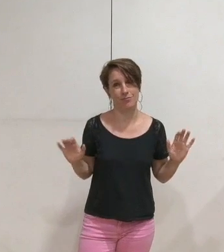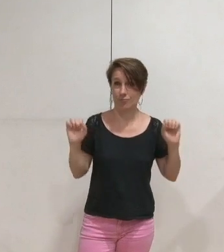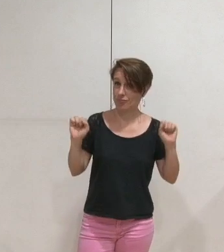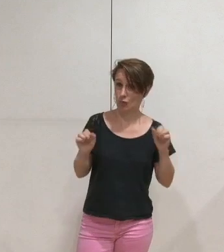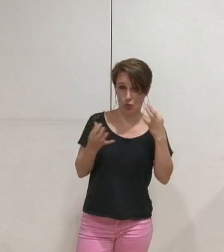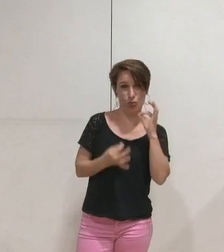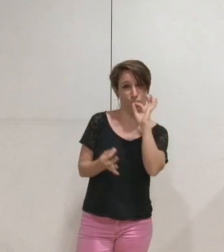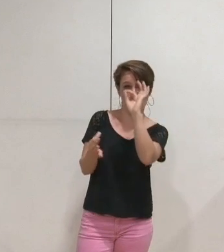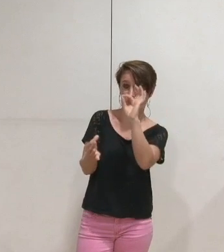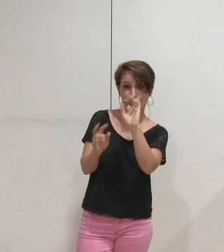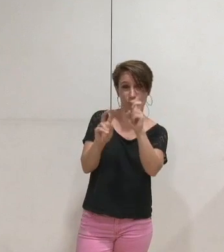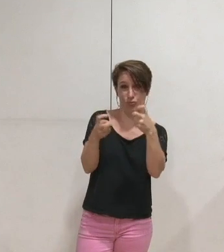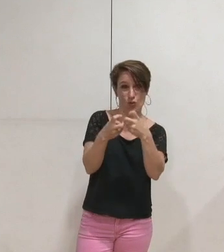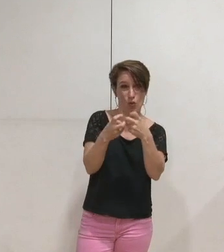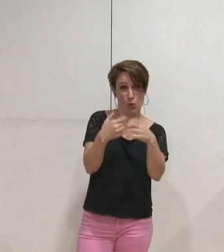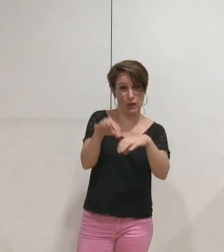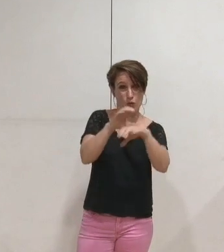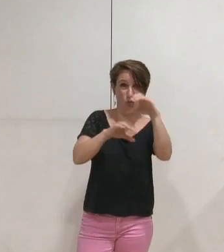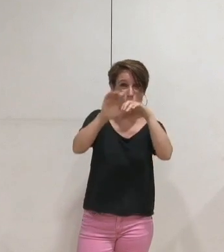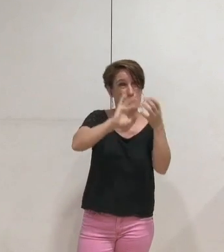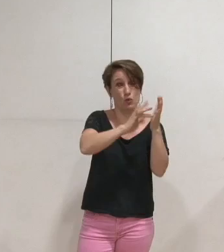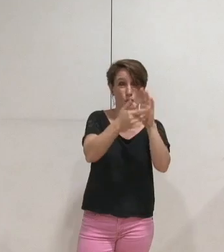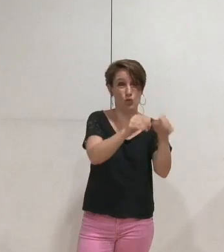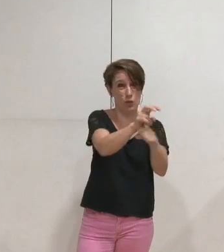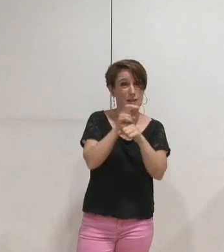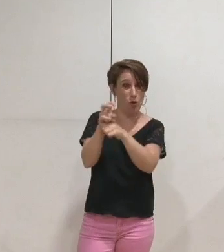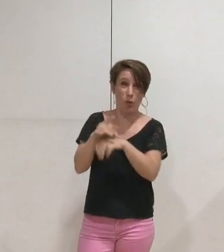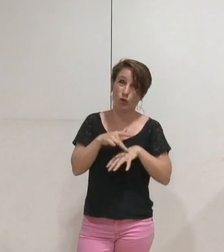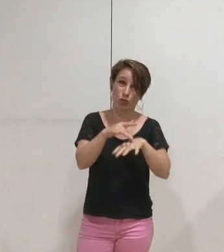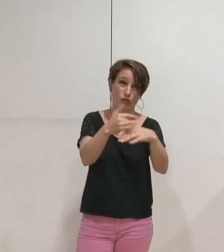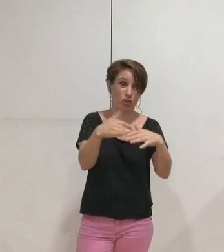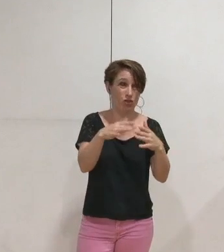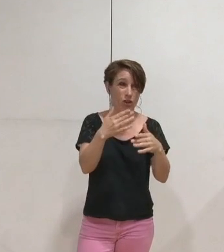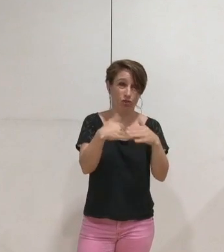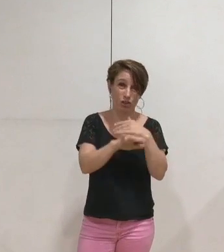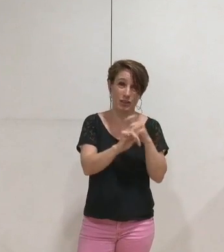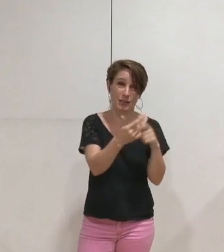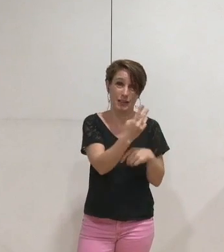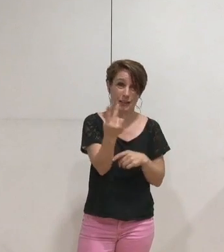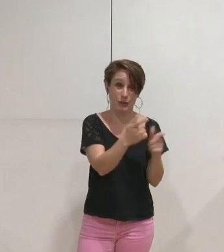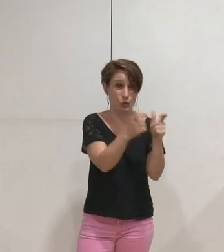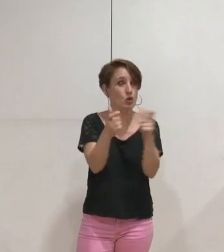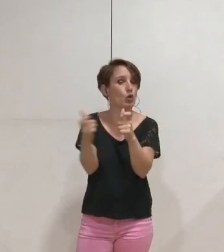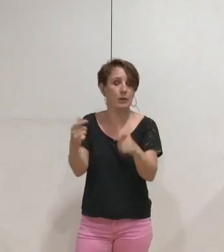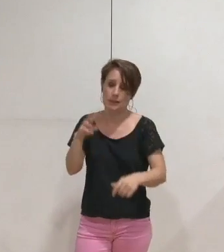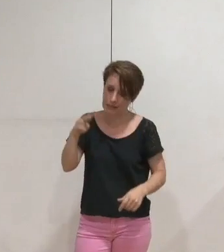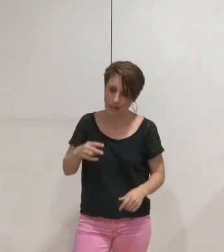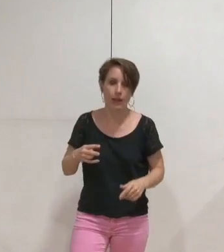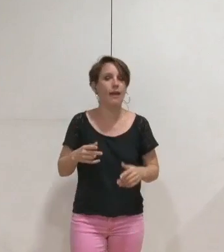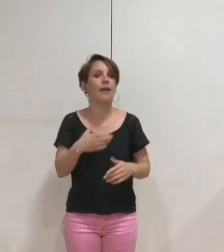montant cumulé de tous les emprunts qui ont été fait par ces deux sociétés et pour laquelle effectivement la ville s'est